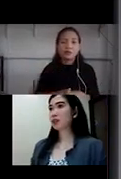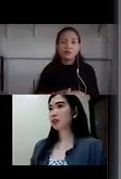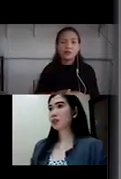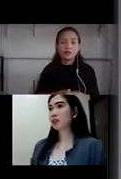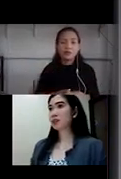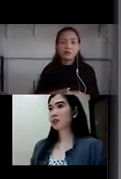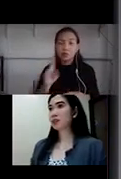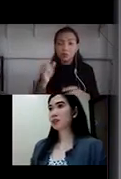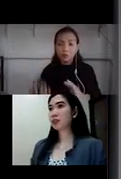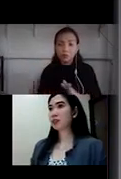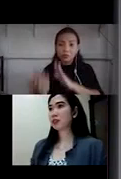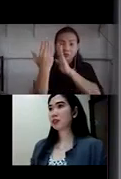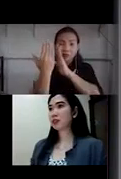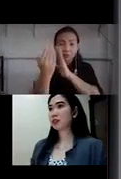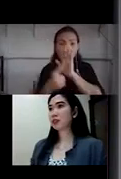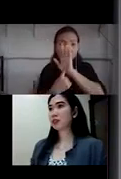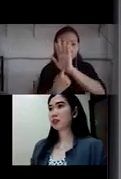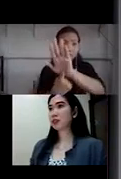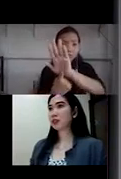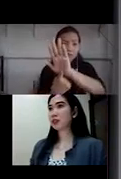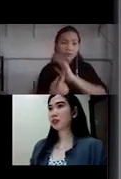dyan,